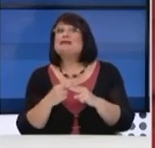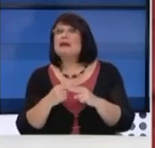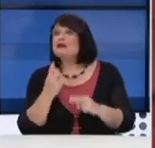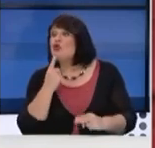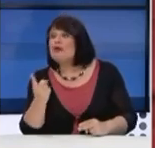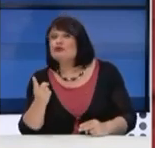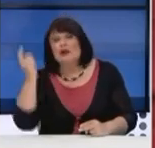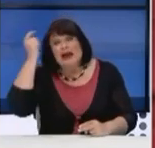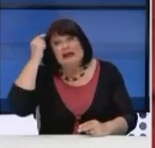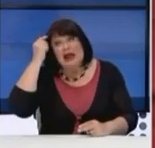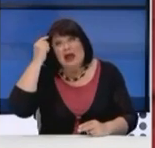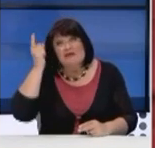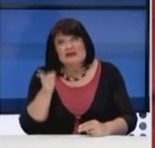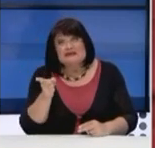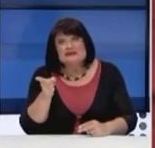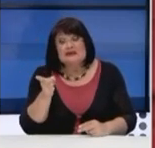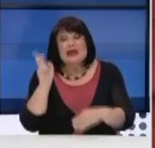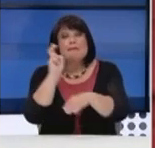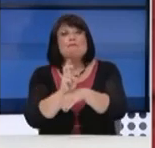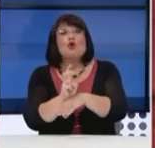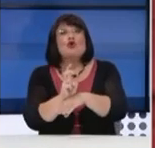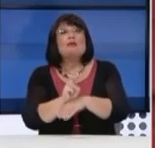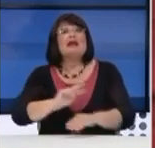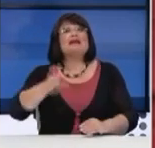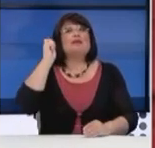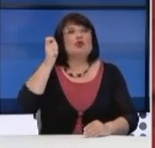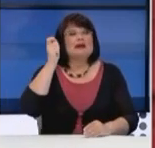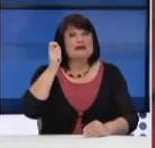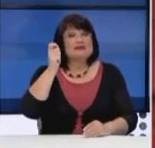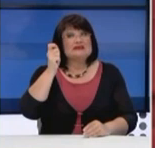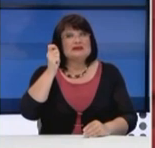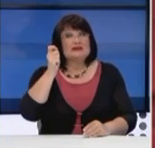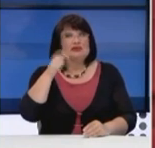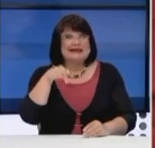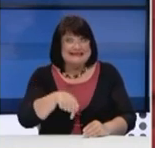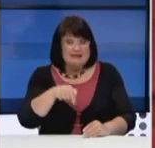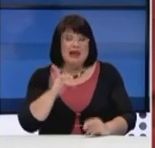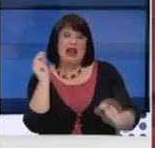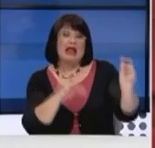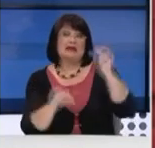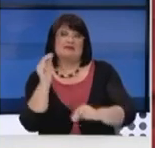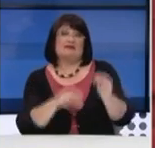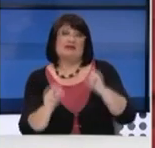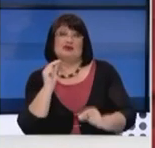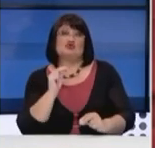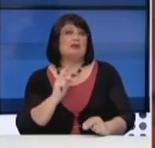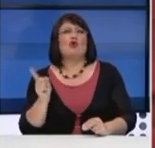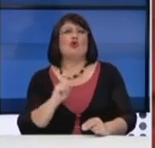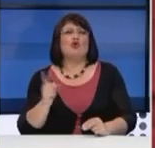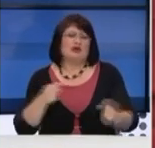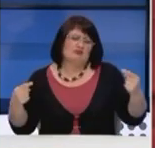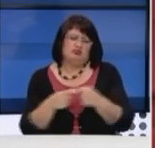να συνειδητοποιήσετε και εσείς και οι υπόλοιποι της αντιπολίτευσης ότι καταψηφίζουμε σήμερα όχι στο πλαίσιο